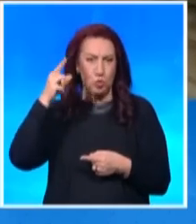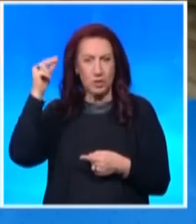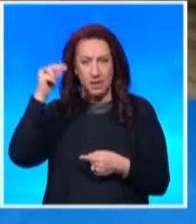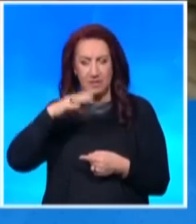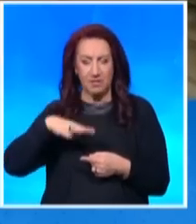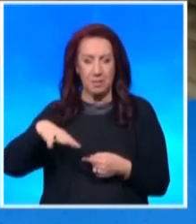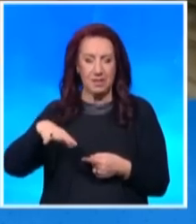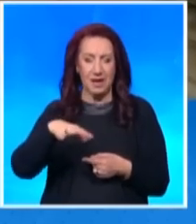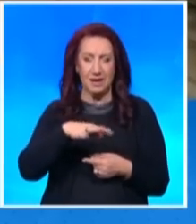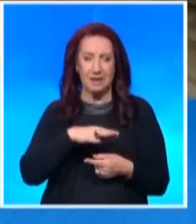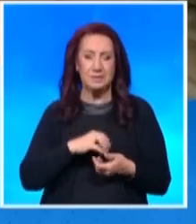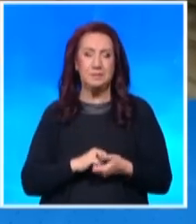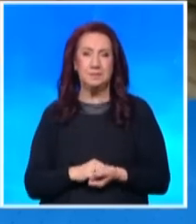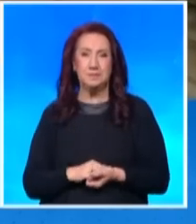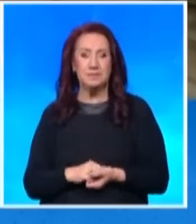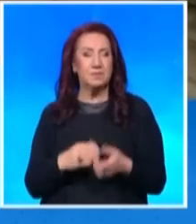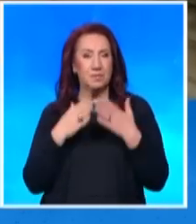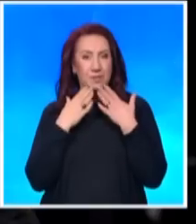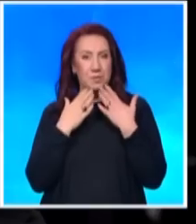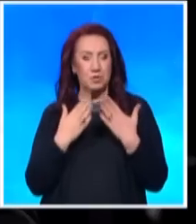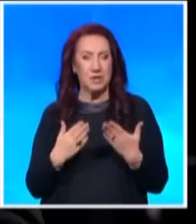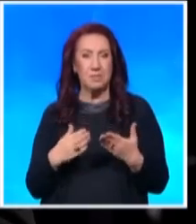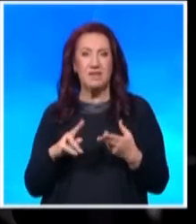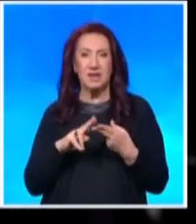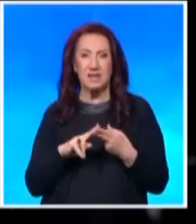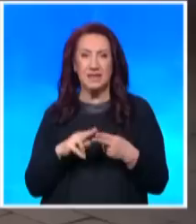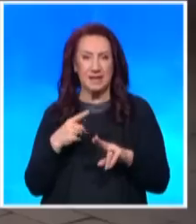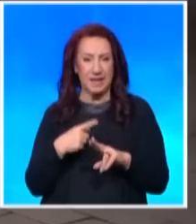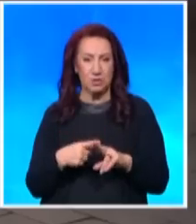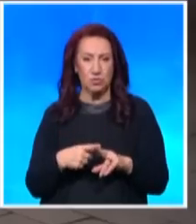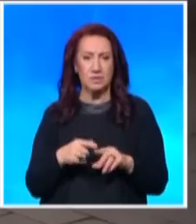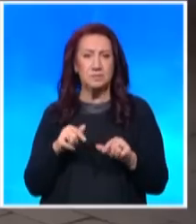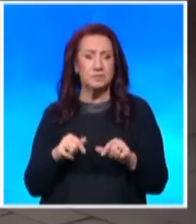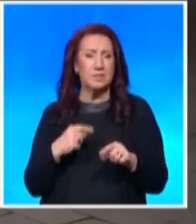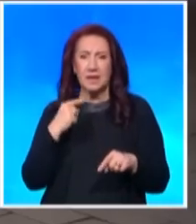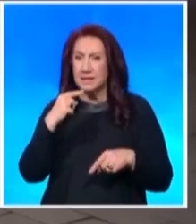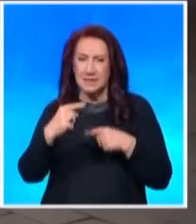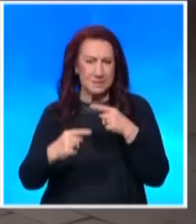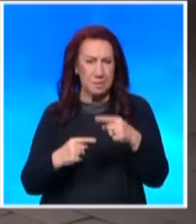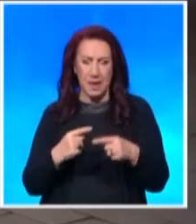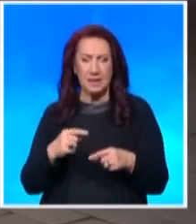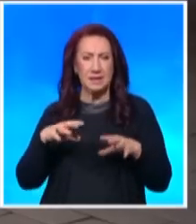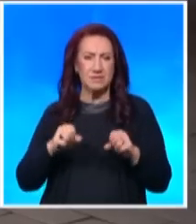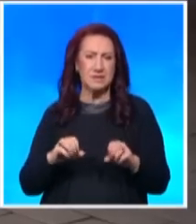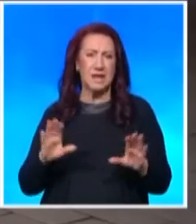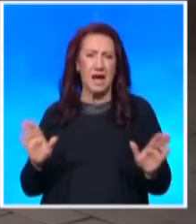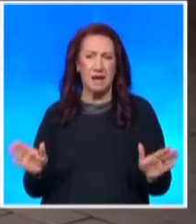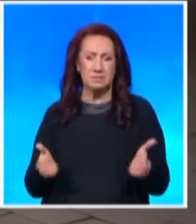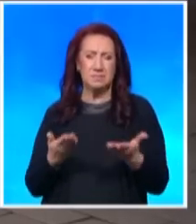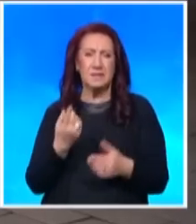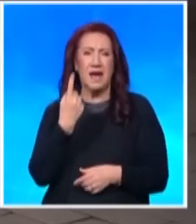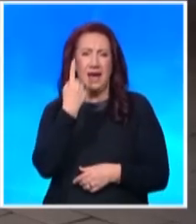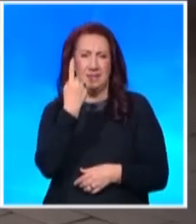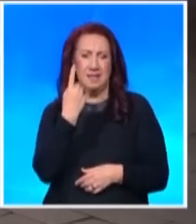Ванина Неткова от вече разпуснатия парламент. Смяната на властта днес мина само с една министерска рокада. Досегашният